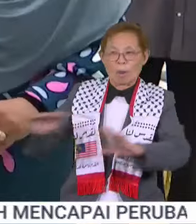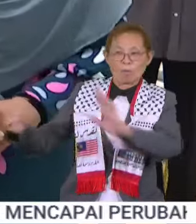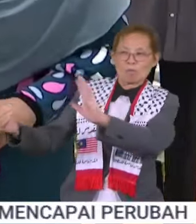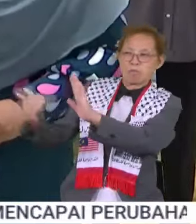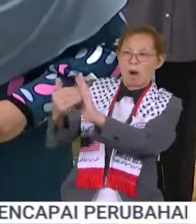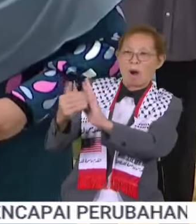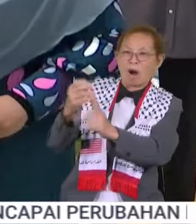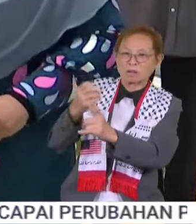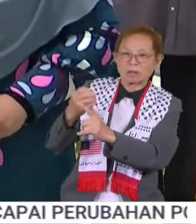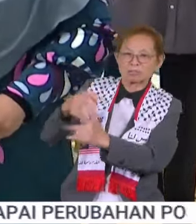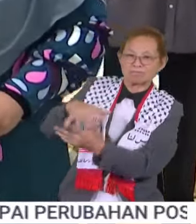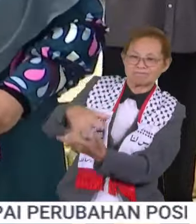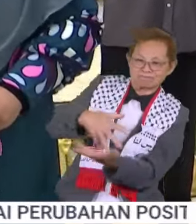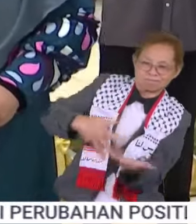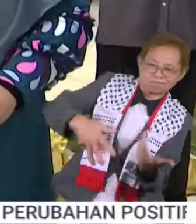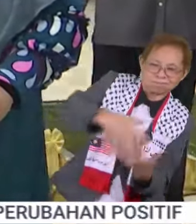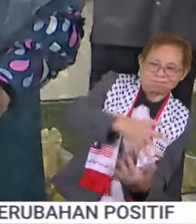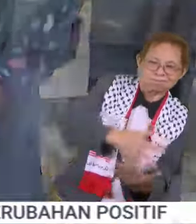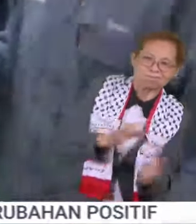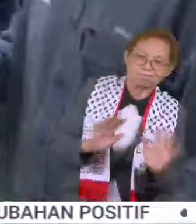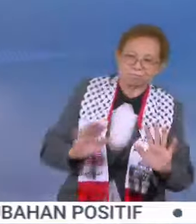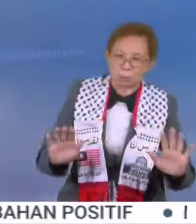untuk interact.